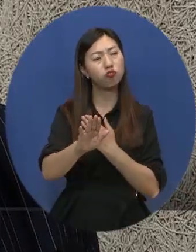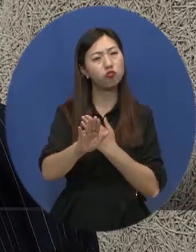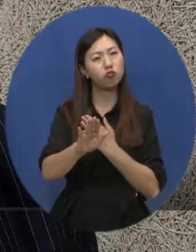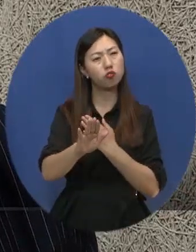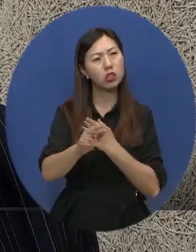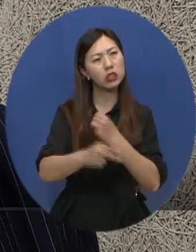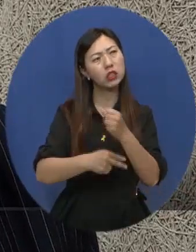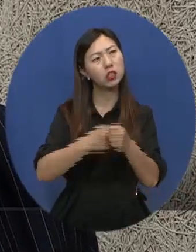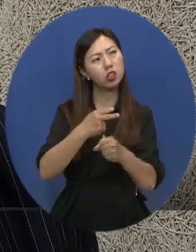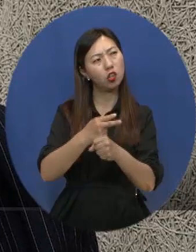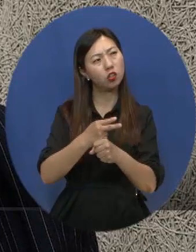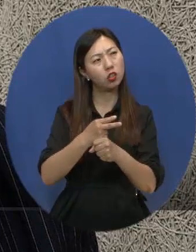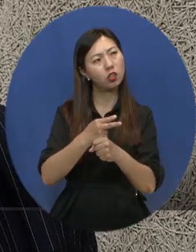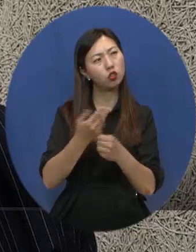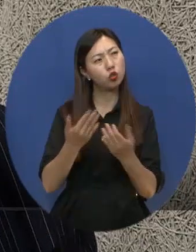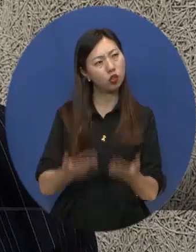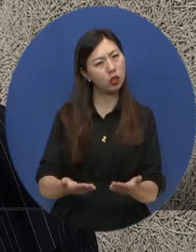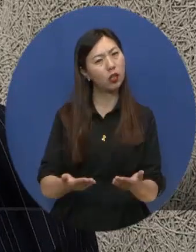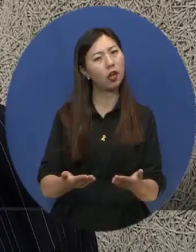한 2년 쉬었다가